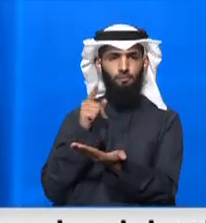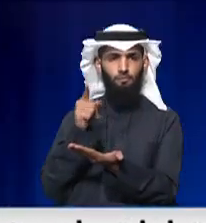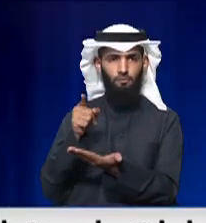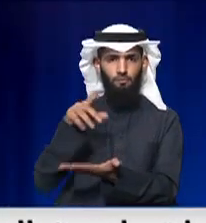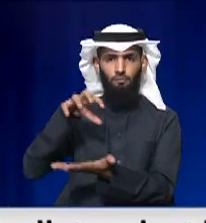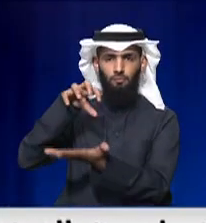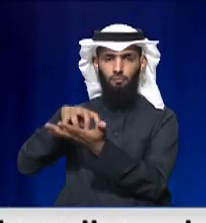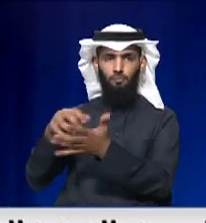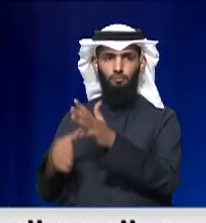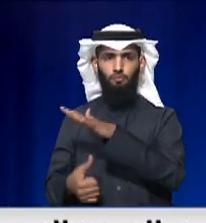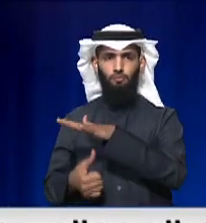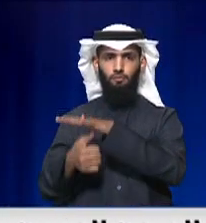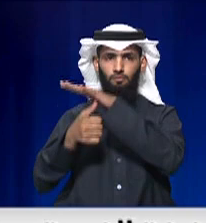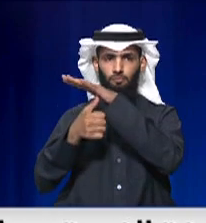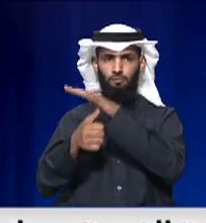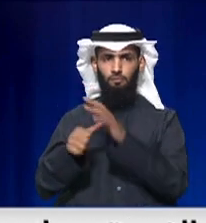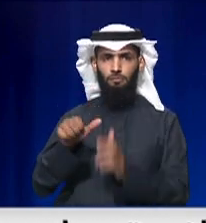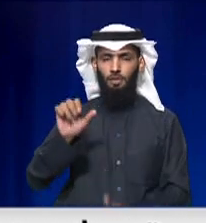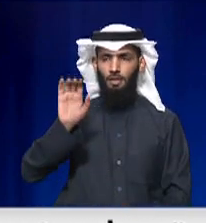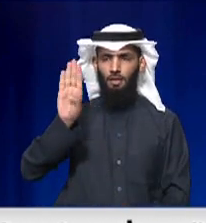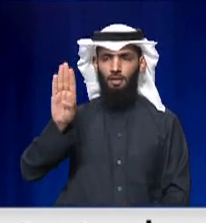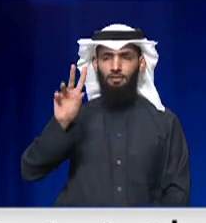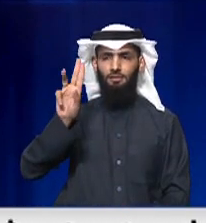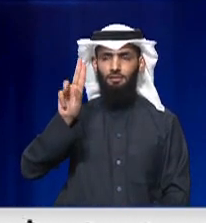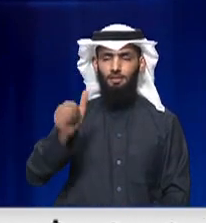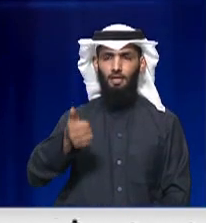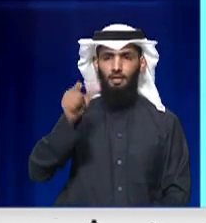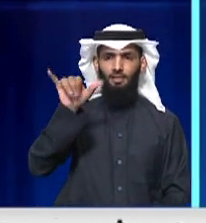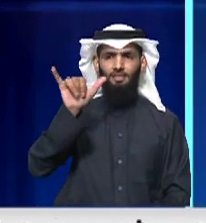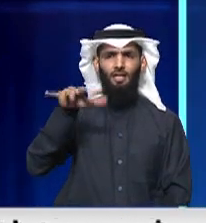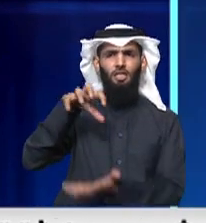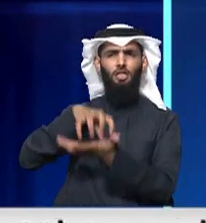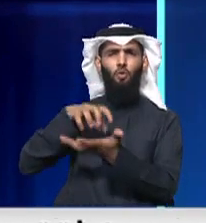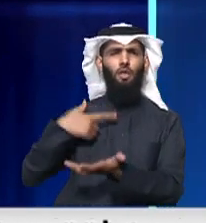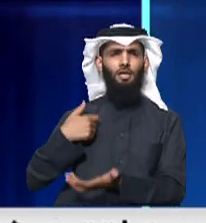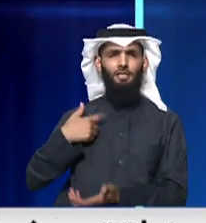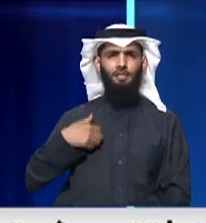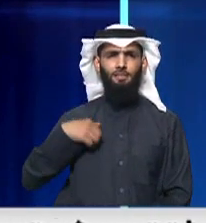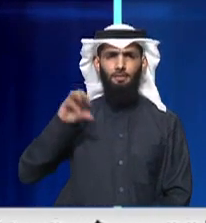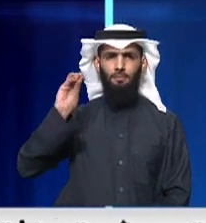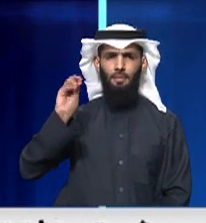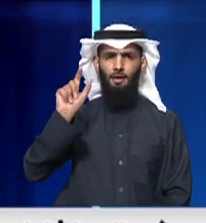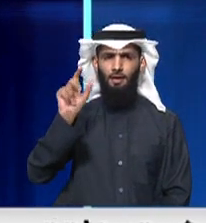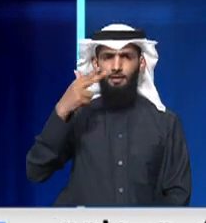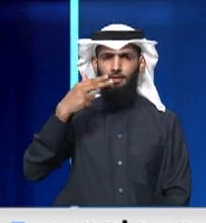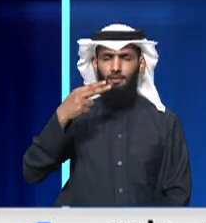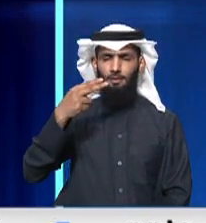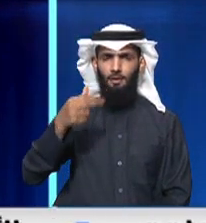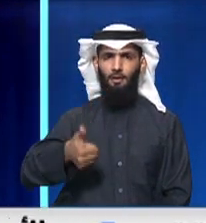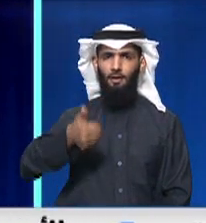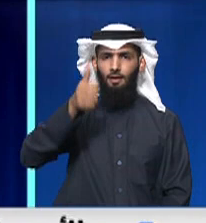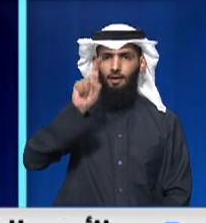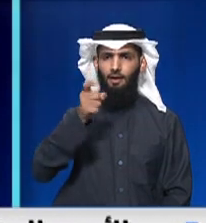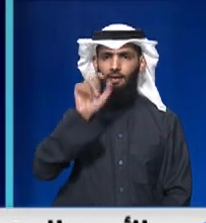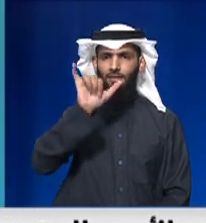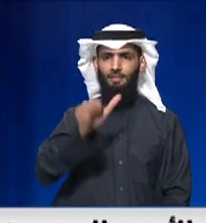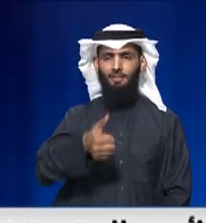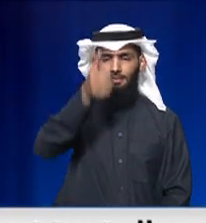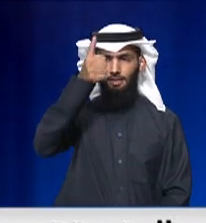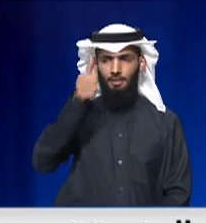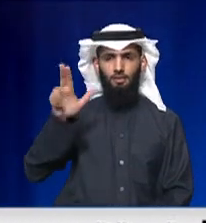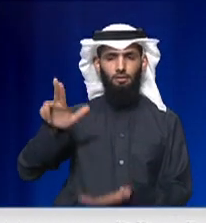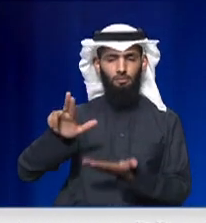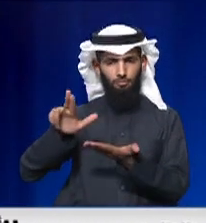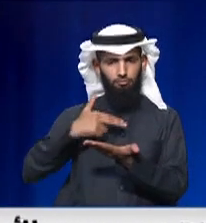الرئيسه كاتالين نوفاك رئيسه جمهوريه هنجاريا الصديقه اعربت فيها فخامتها عن خلص التهنئه لسموه